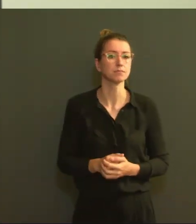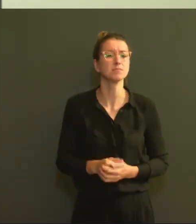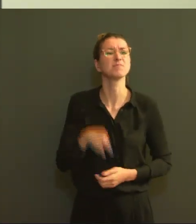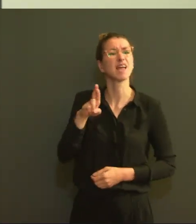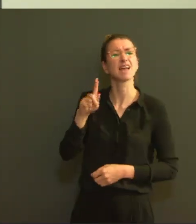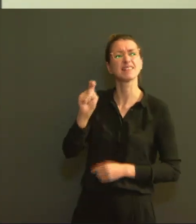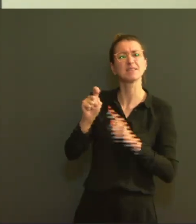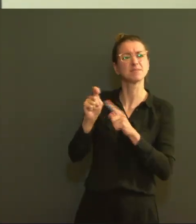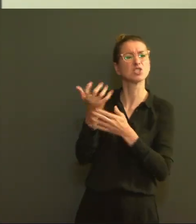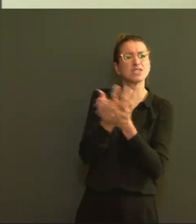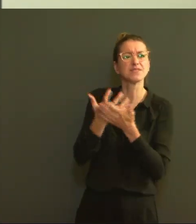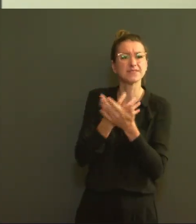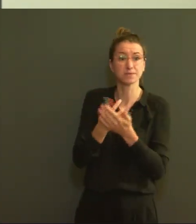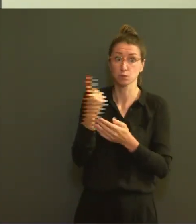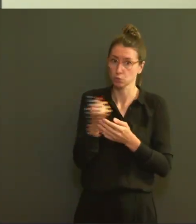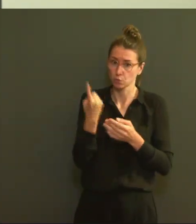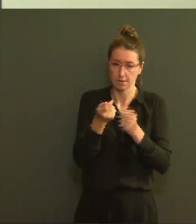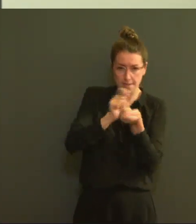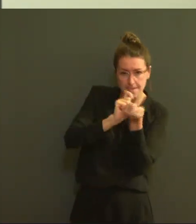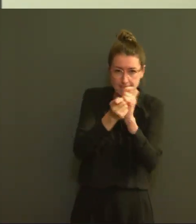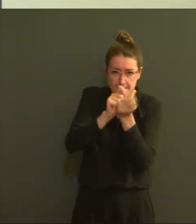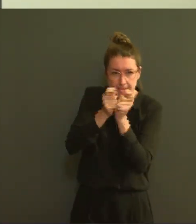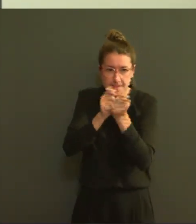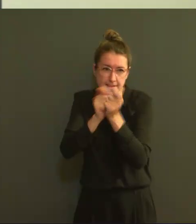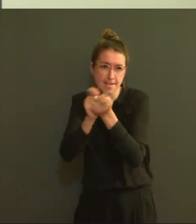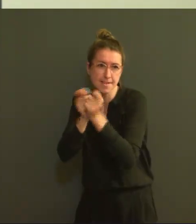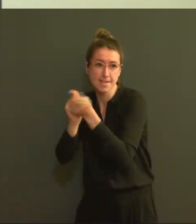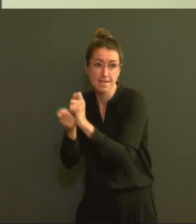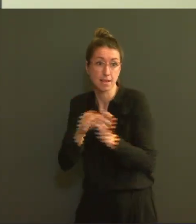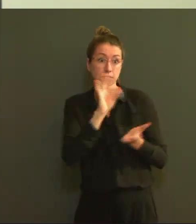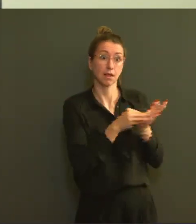l'évolution de l'épidémie en fonction des mesures qui ont été prises.